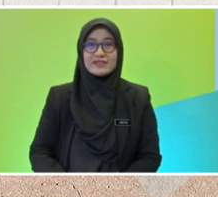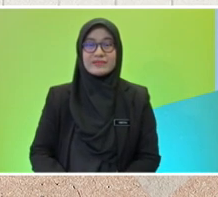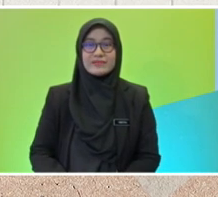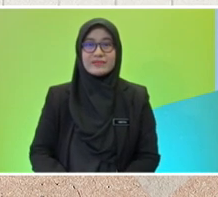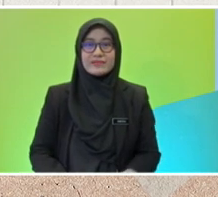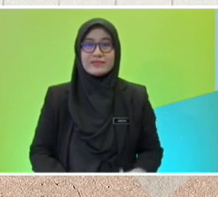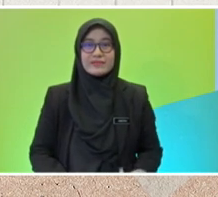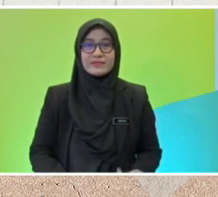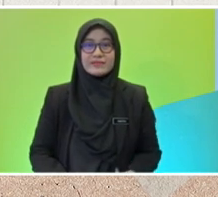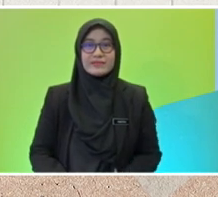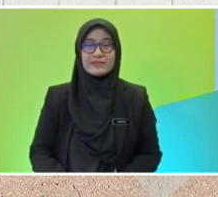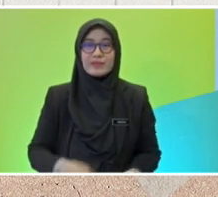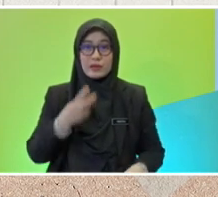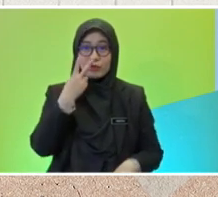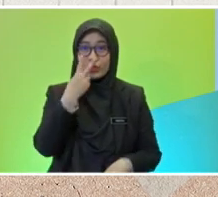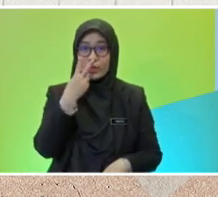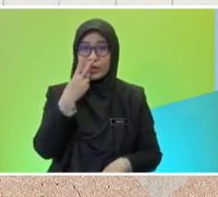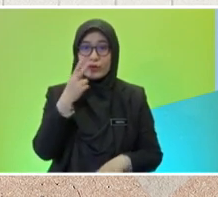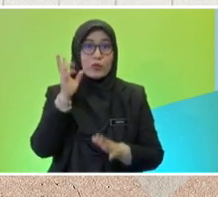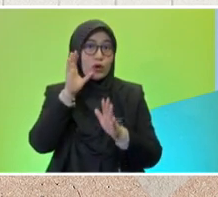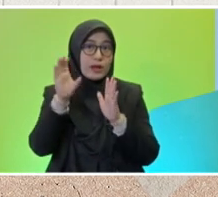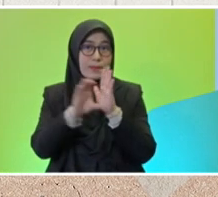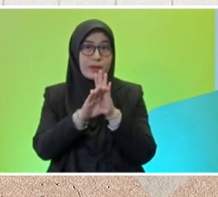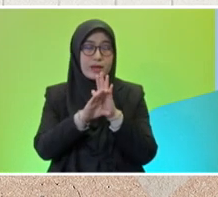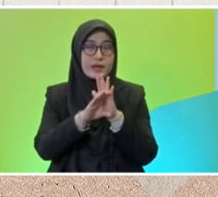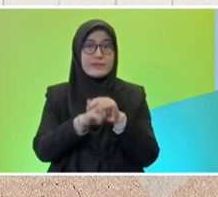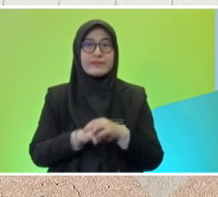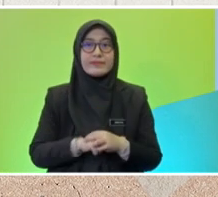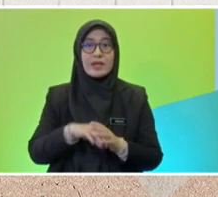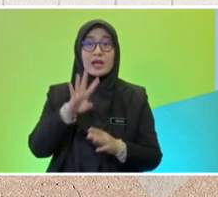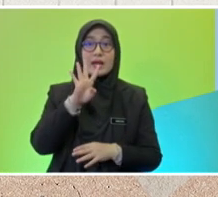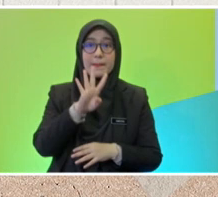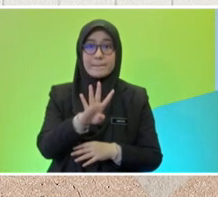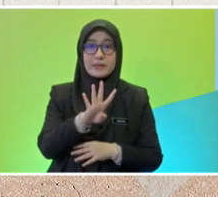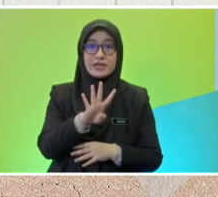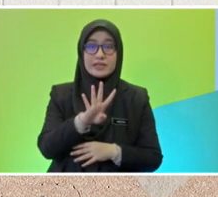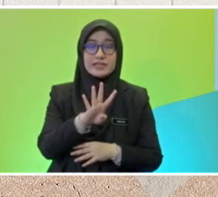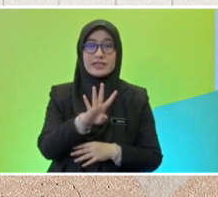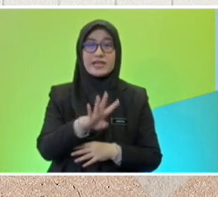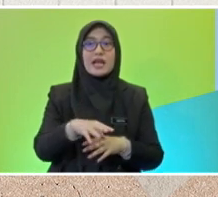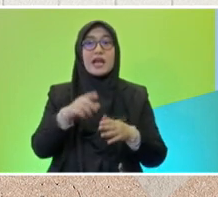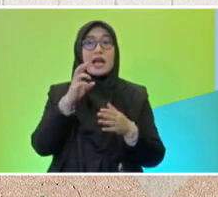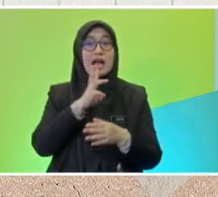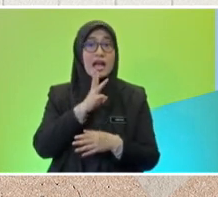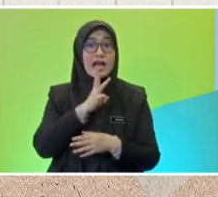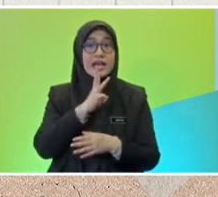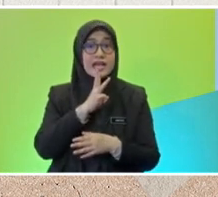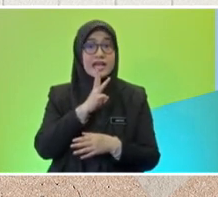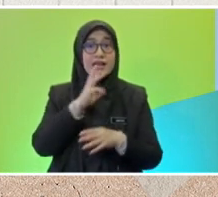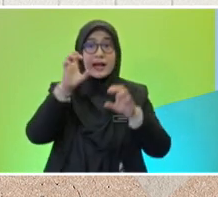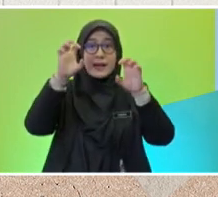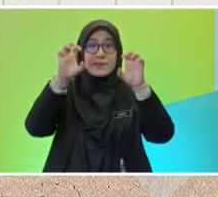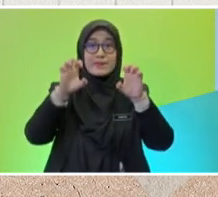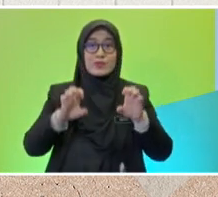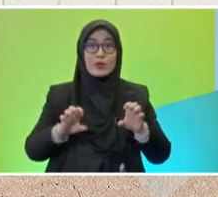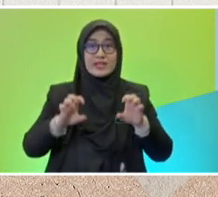boleh tengok juga pada gambar Oke Ais Salji ke-4 Ai Embun Nah ini jarang ya